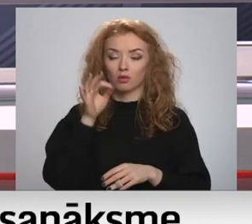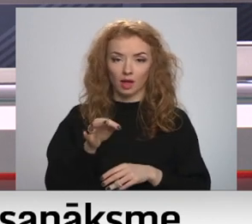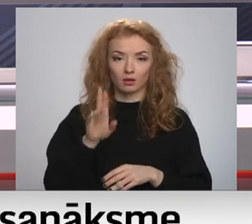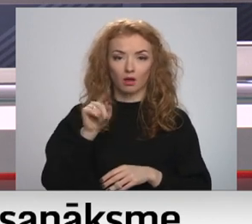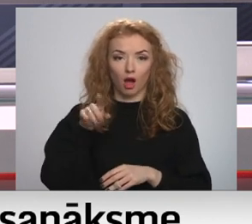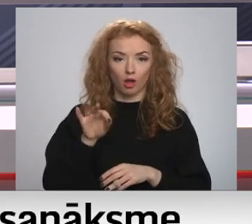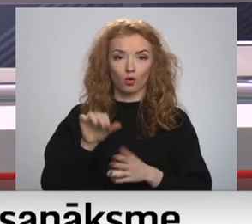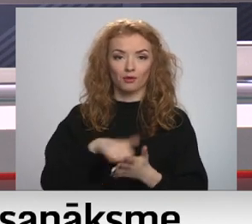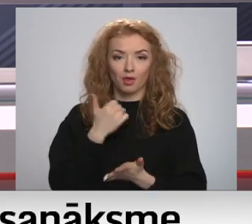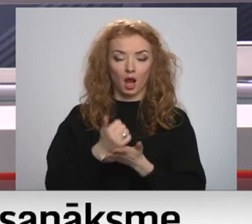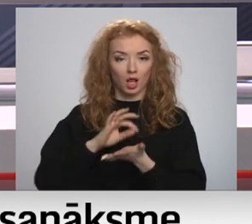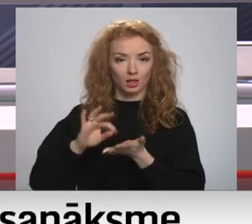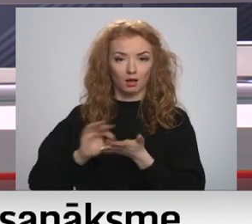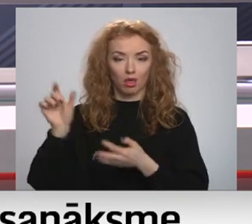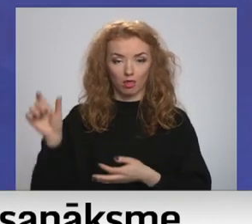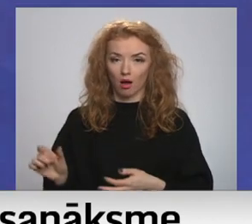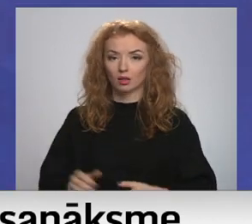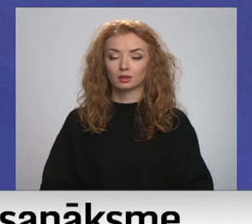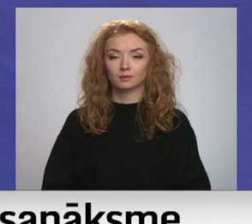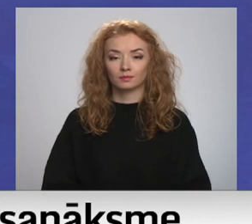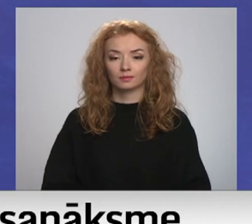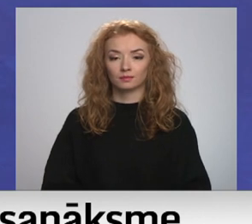NATO ģenerālsekretārs.